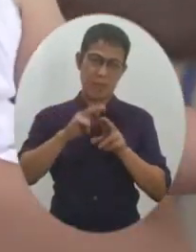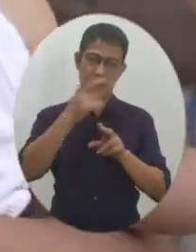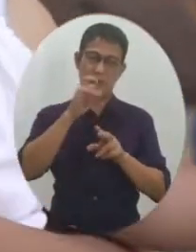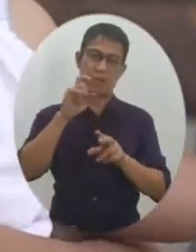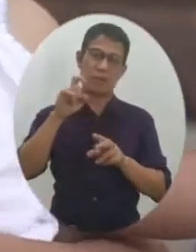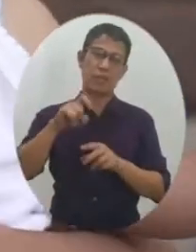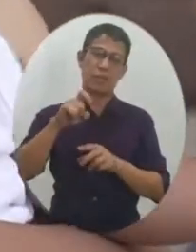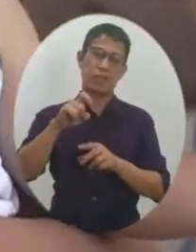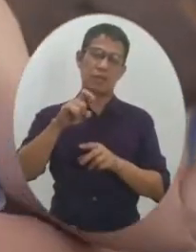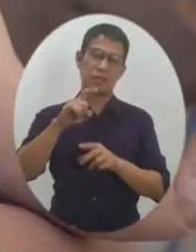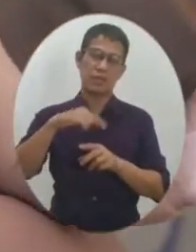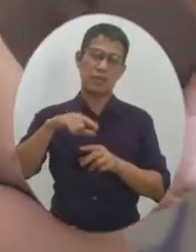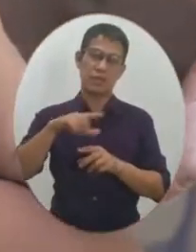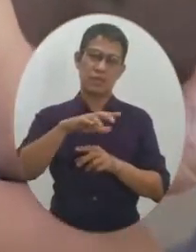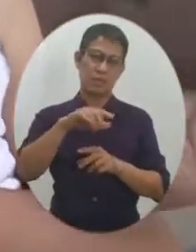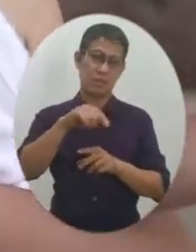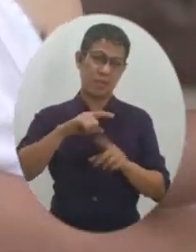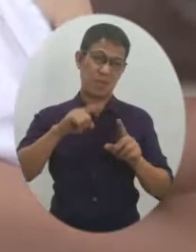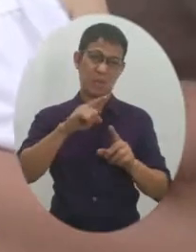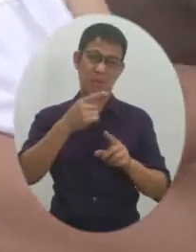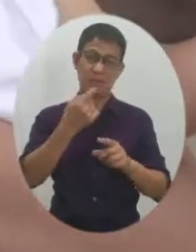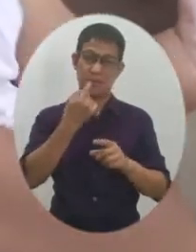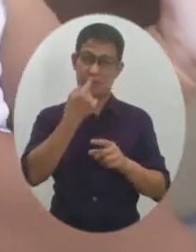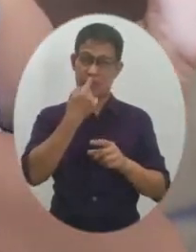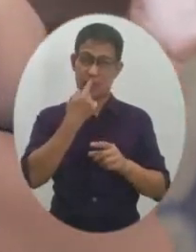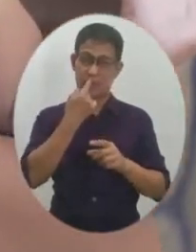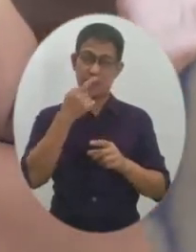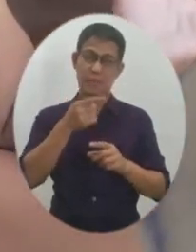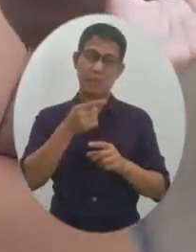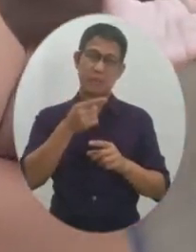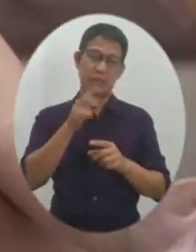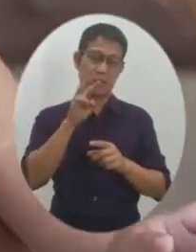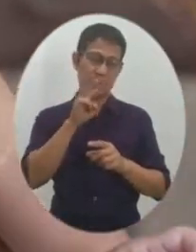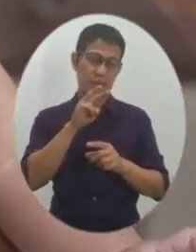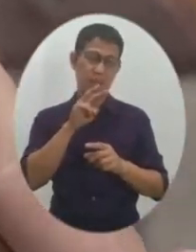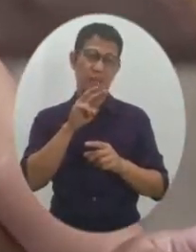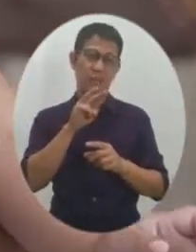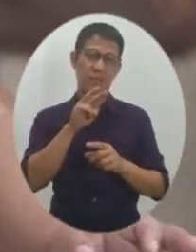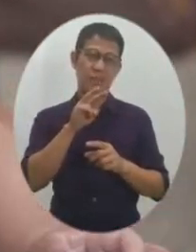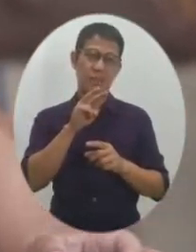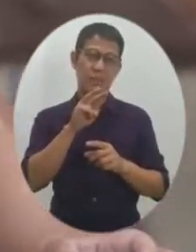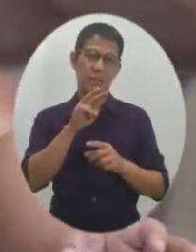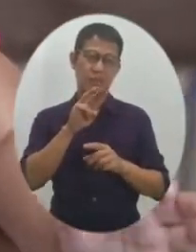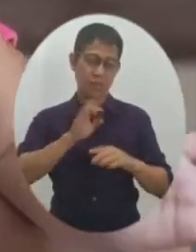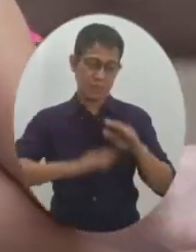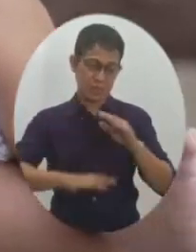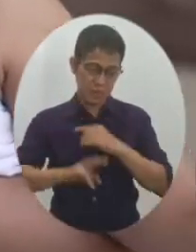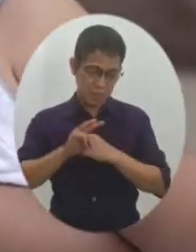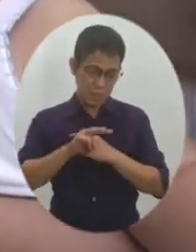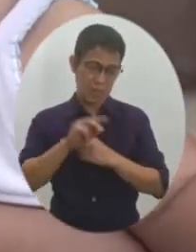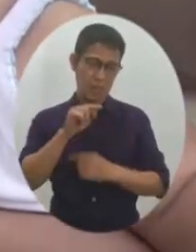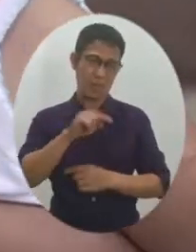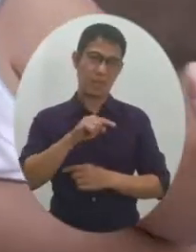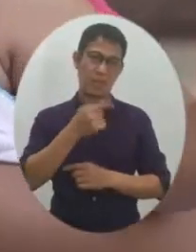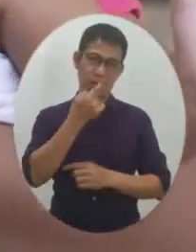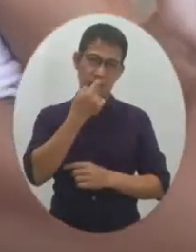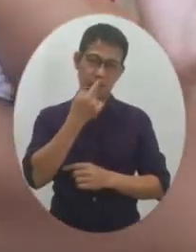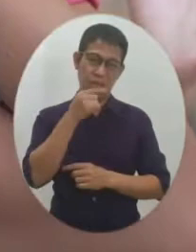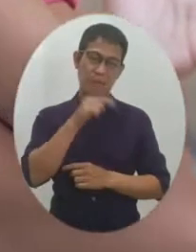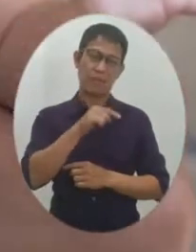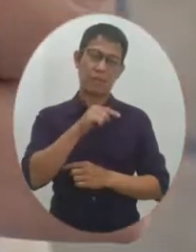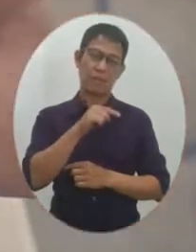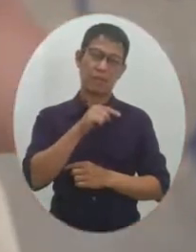Ngunit napakahirap niyan para sa kanilang mga magulang pag nakikita kagad nila kapapanganak pa